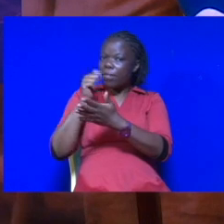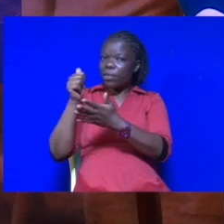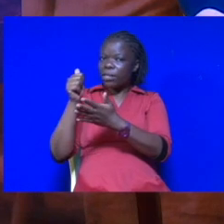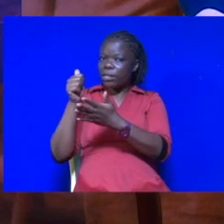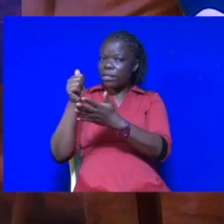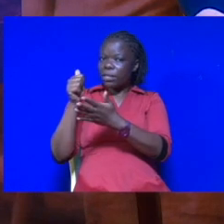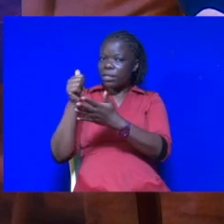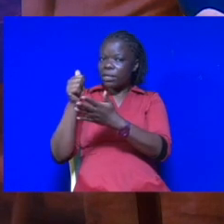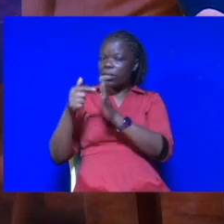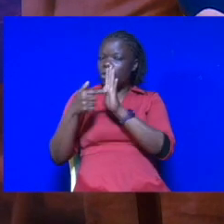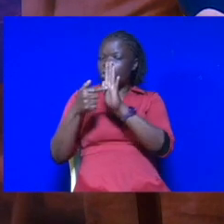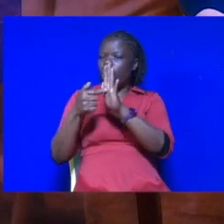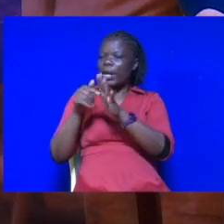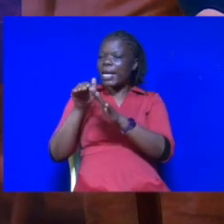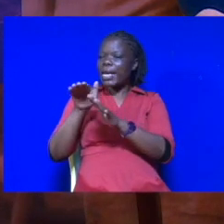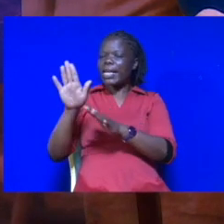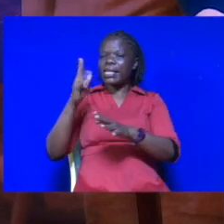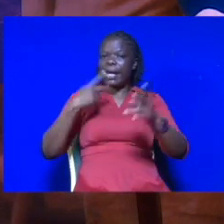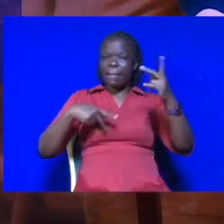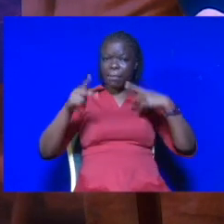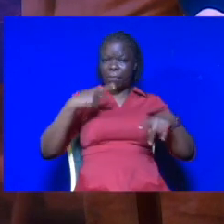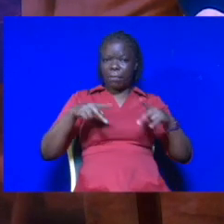anaonyesha watu wake mambo